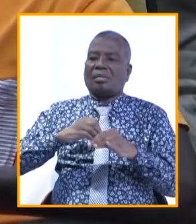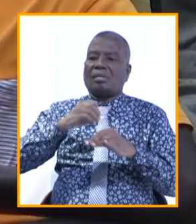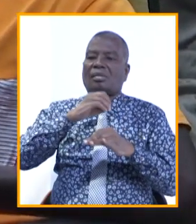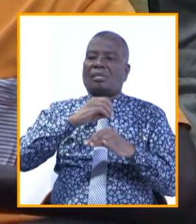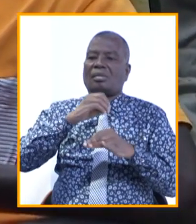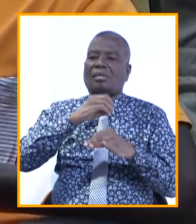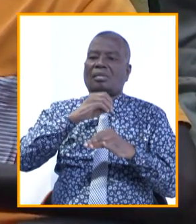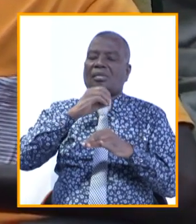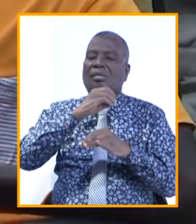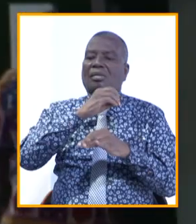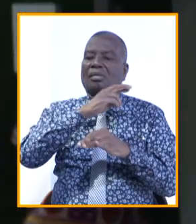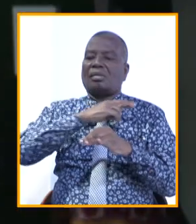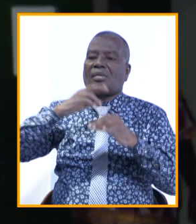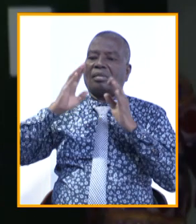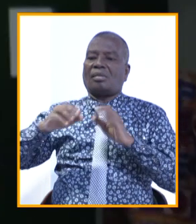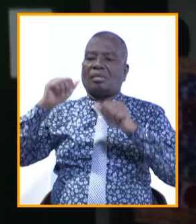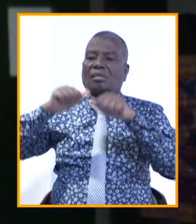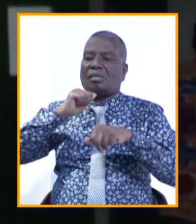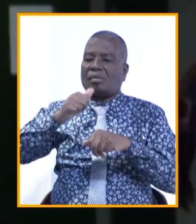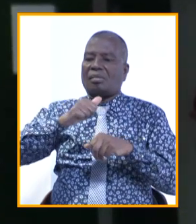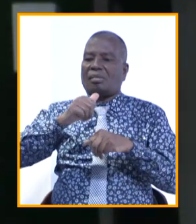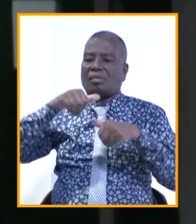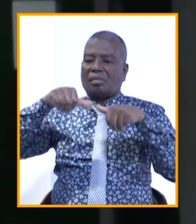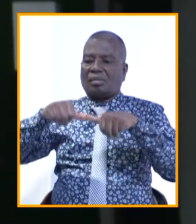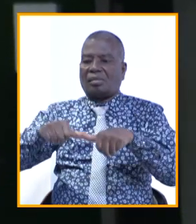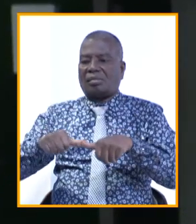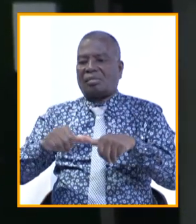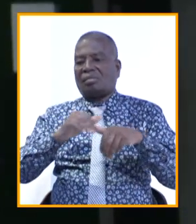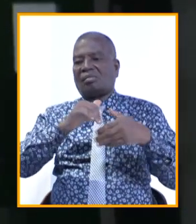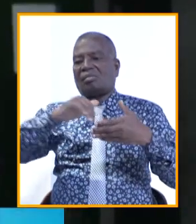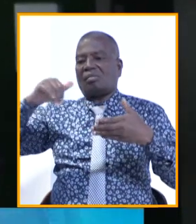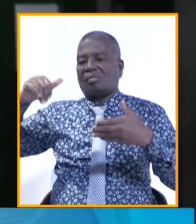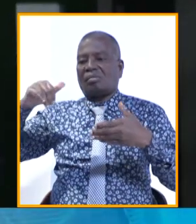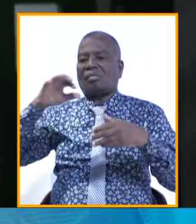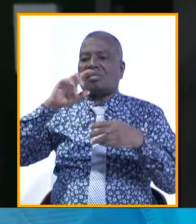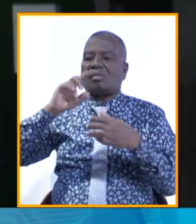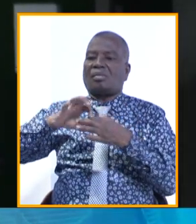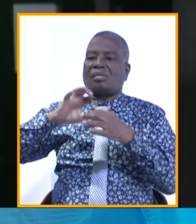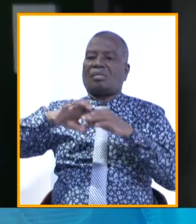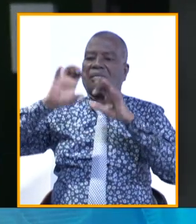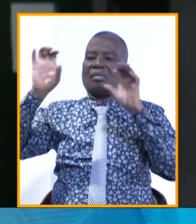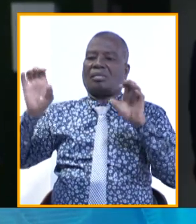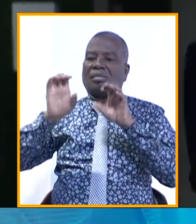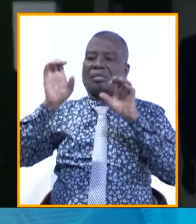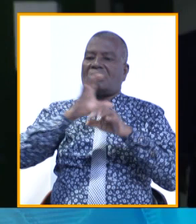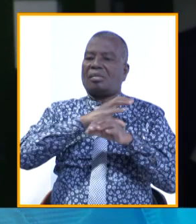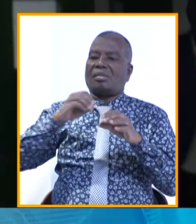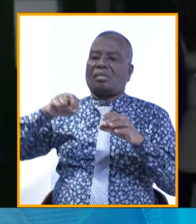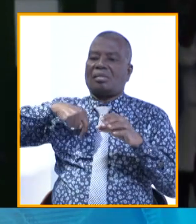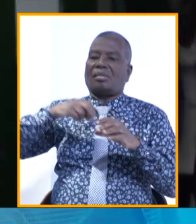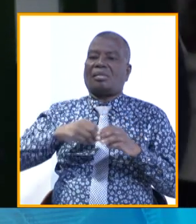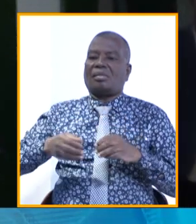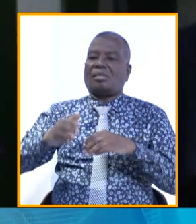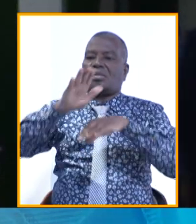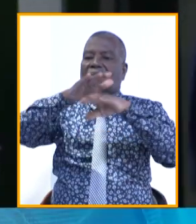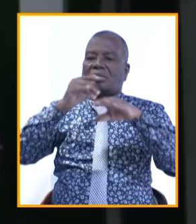L'honorable Traoré Drissa ne pouvait pas rester en marge de cette émission. Et il nous a